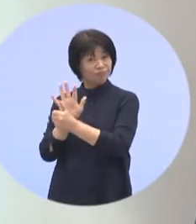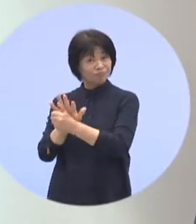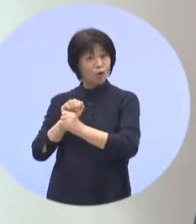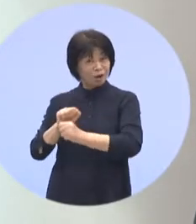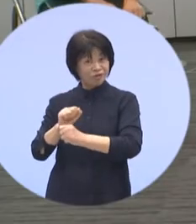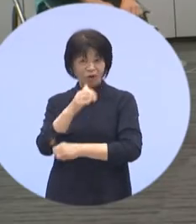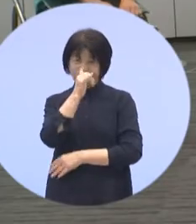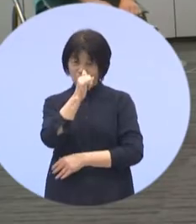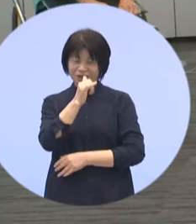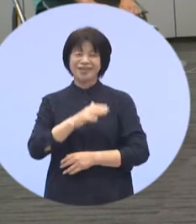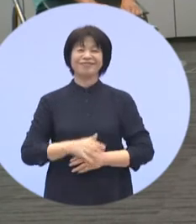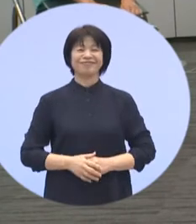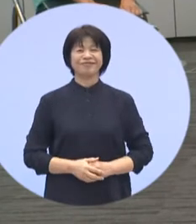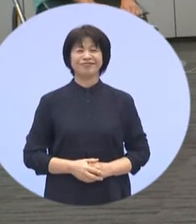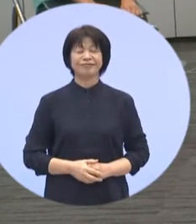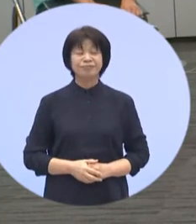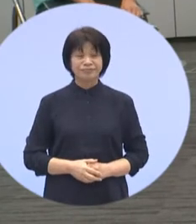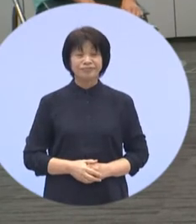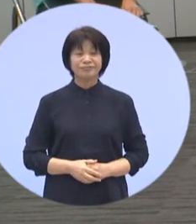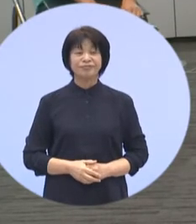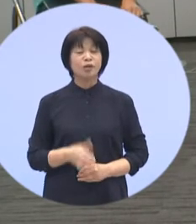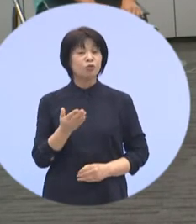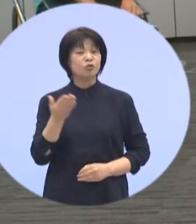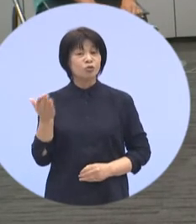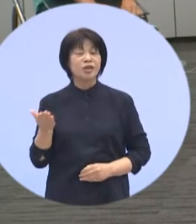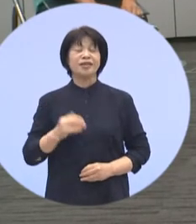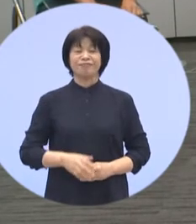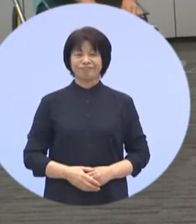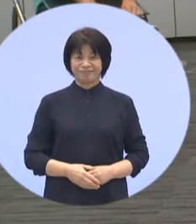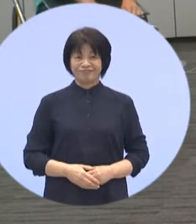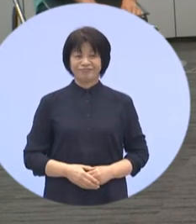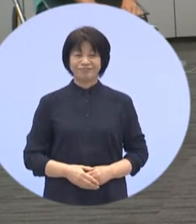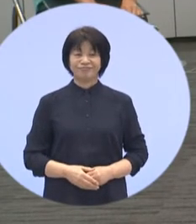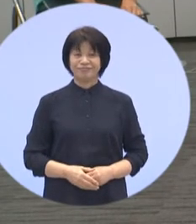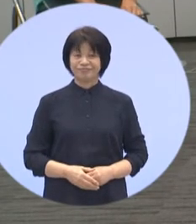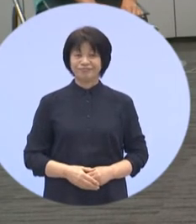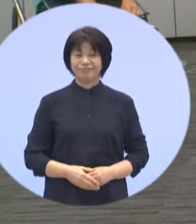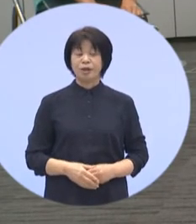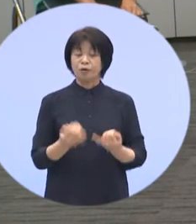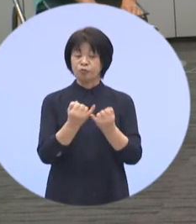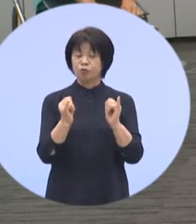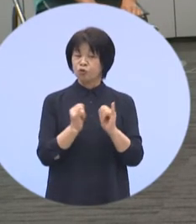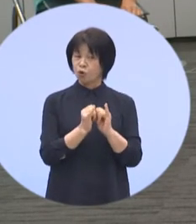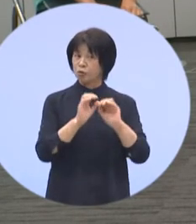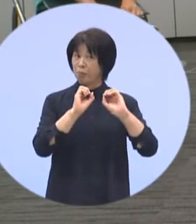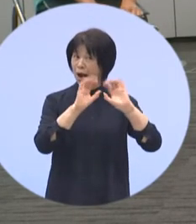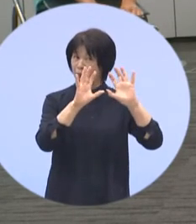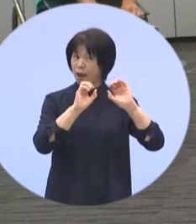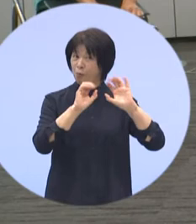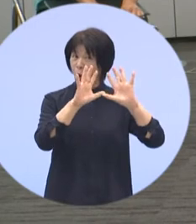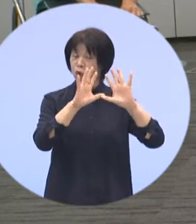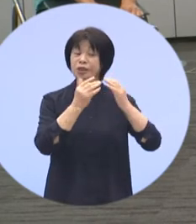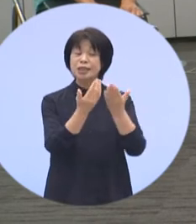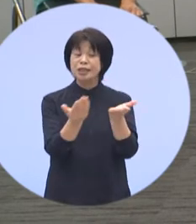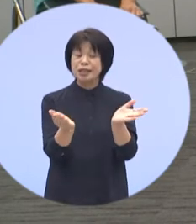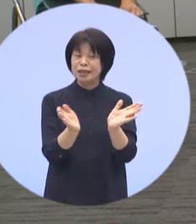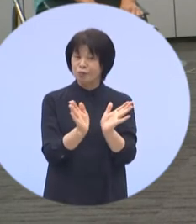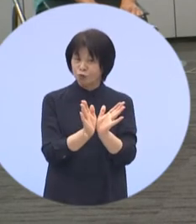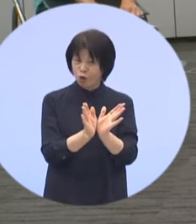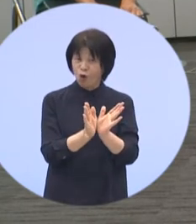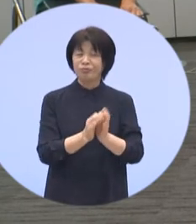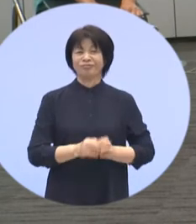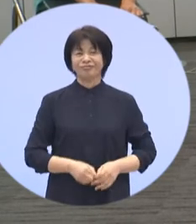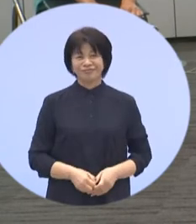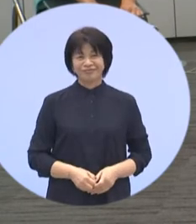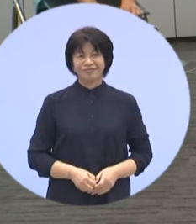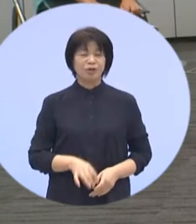。 V リーグディビジョン 2、 V2 リーグに所属する女子バレーボールチーム JA 岐阜リオレー